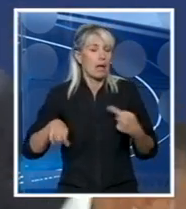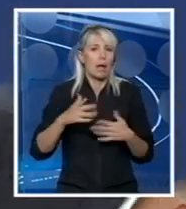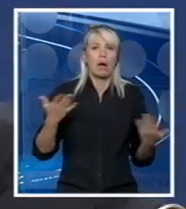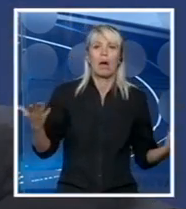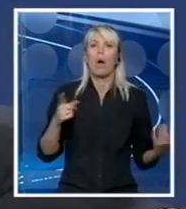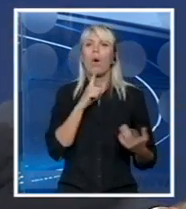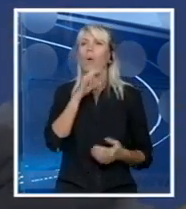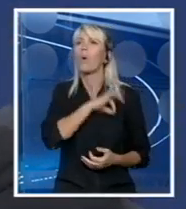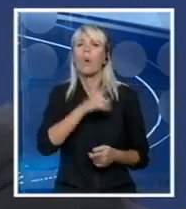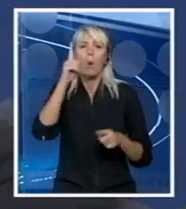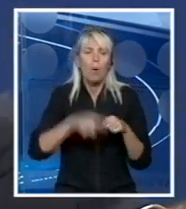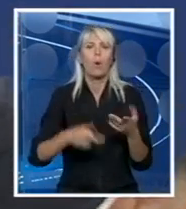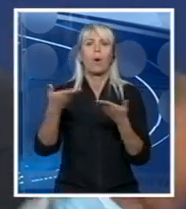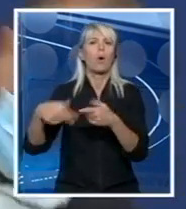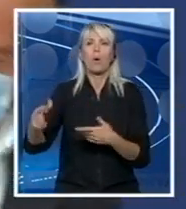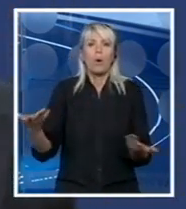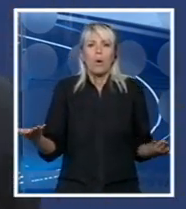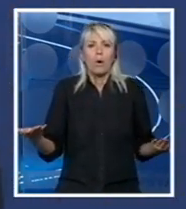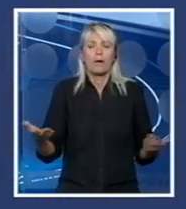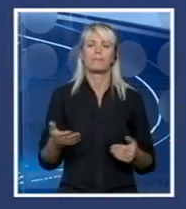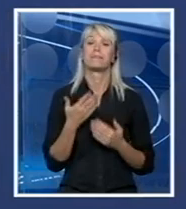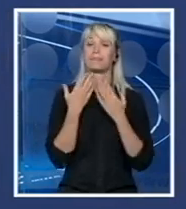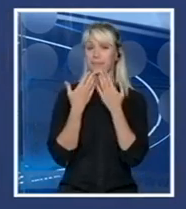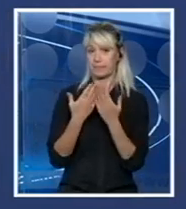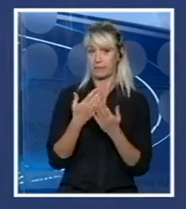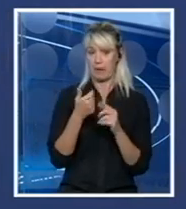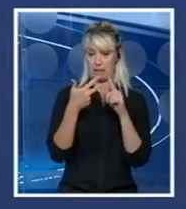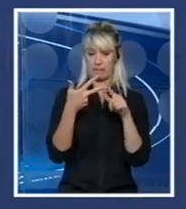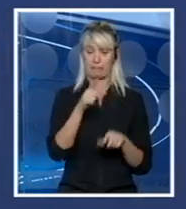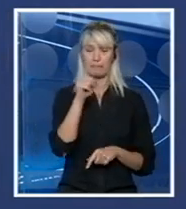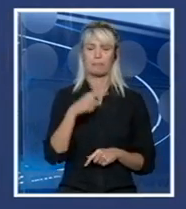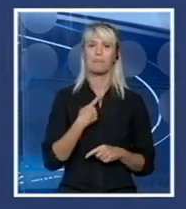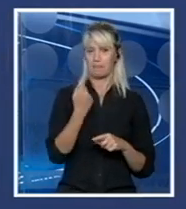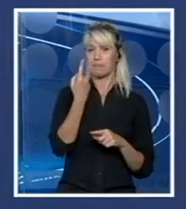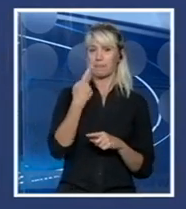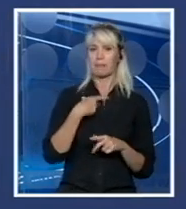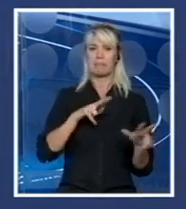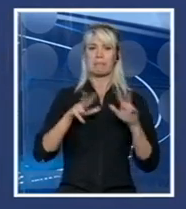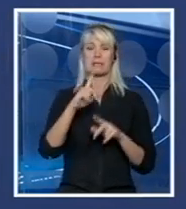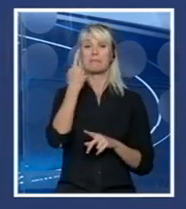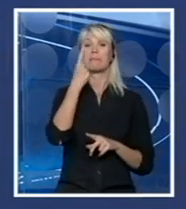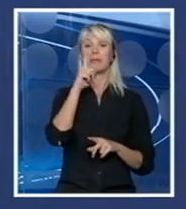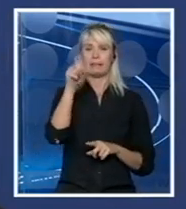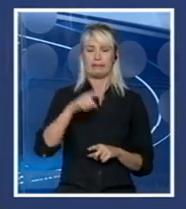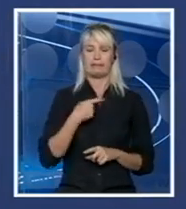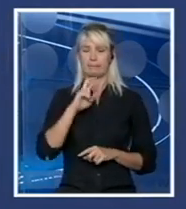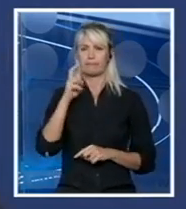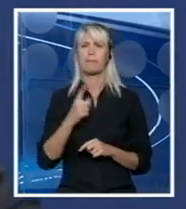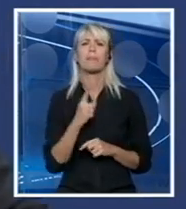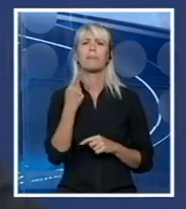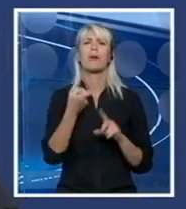Hvala. Hvala. Evo, ja ću prvi. Malo pre bilo pitanje oko kazni za nenošenje u školi. To je bar